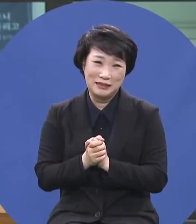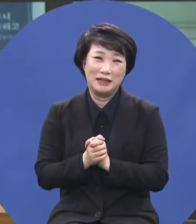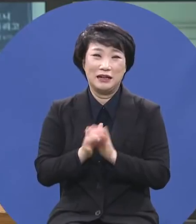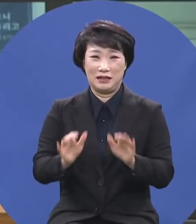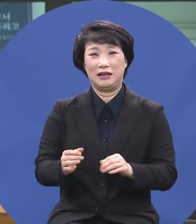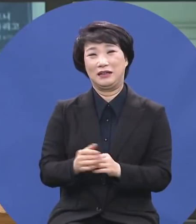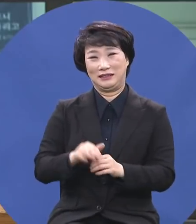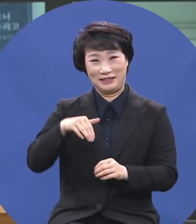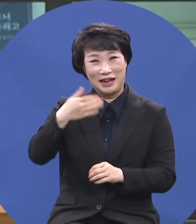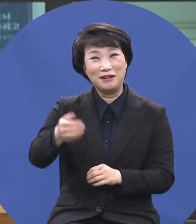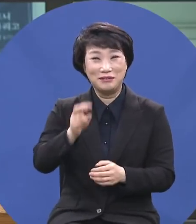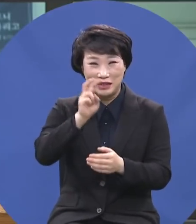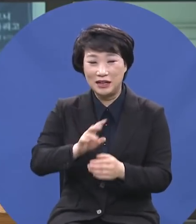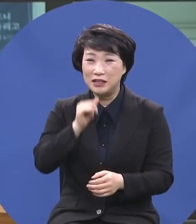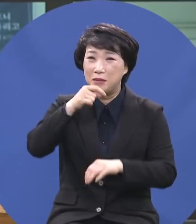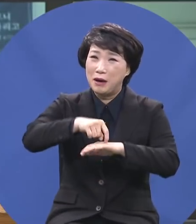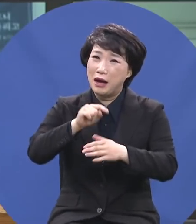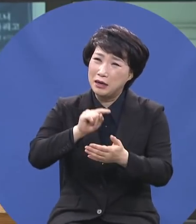마음이